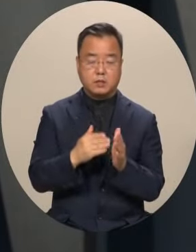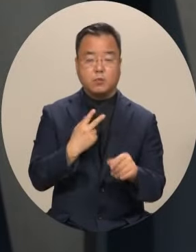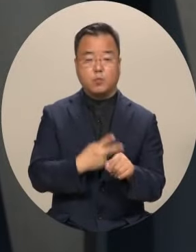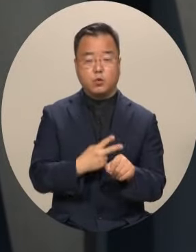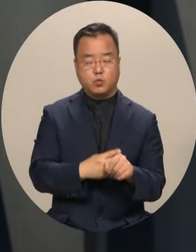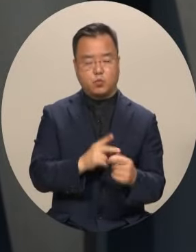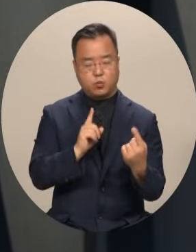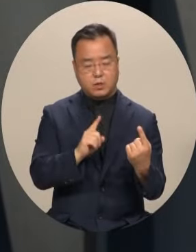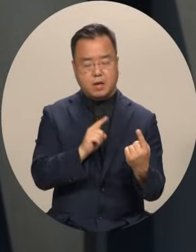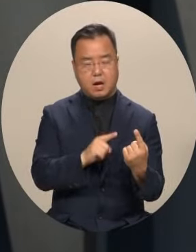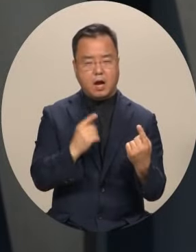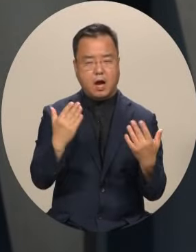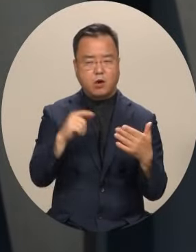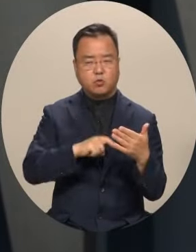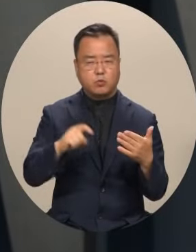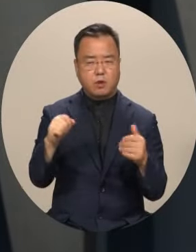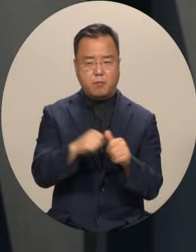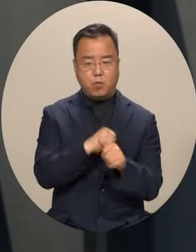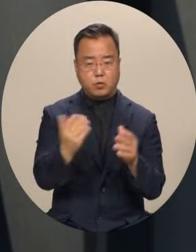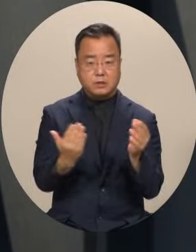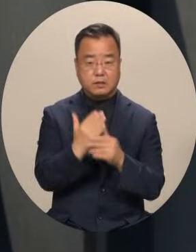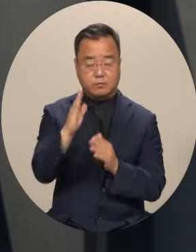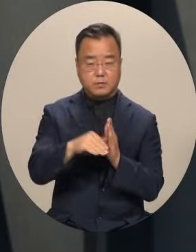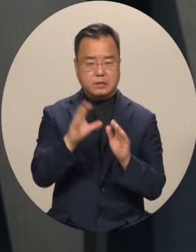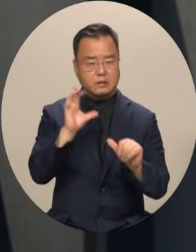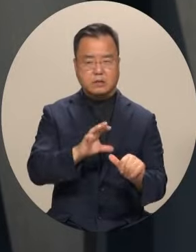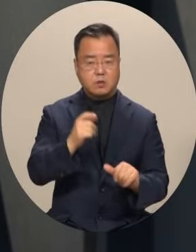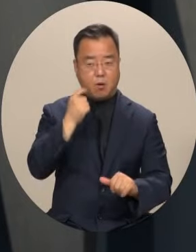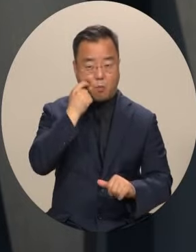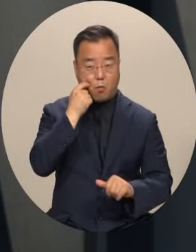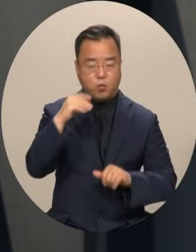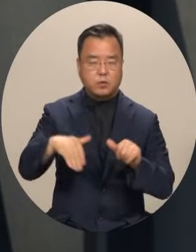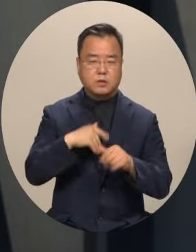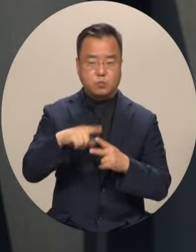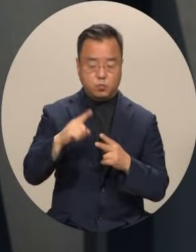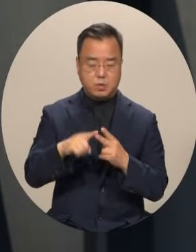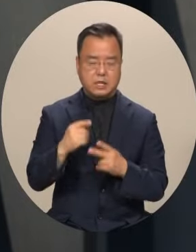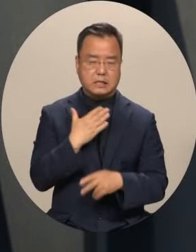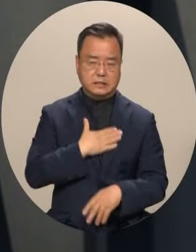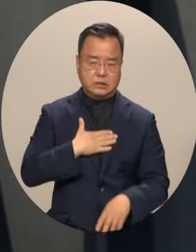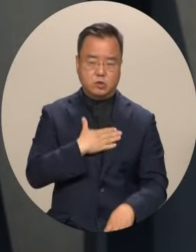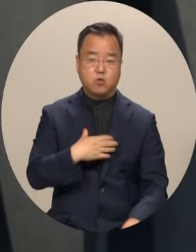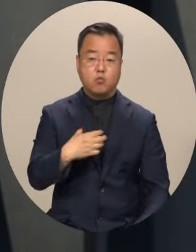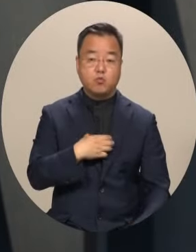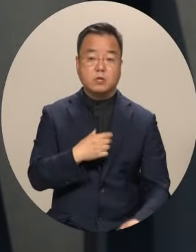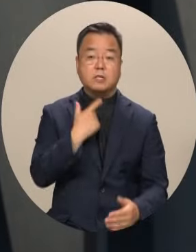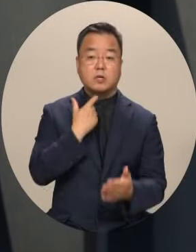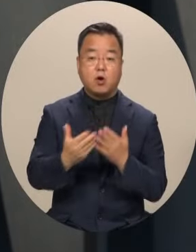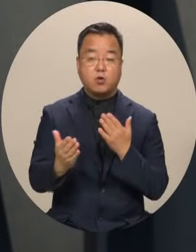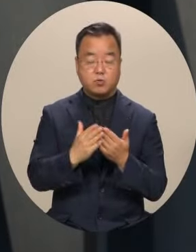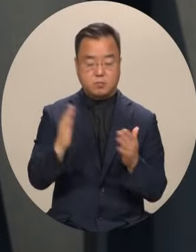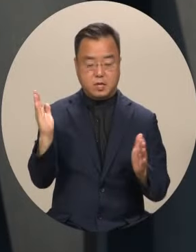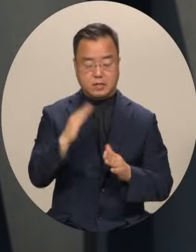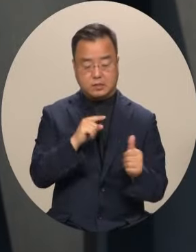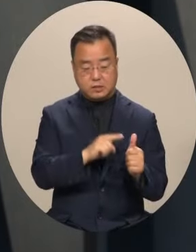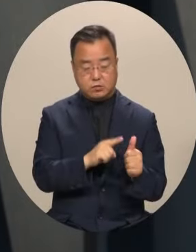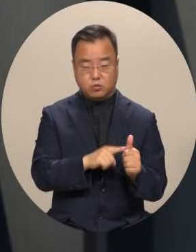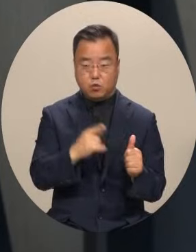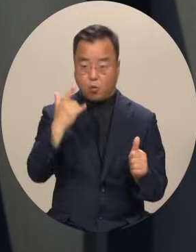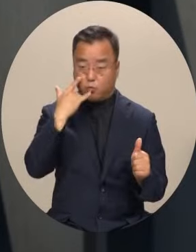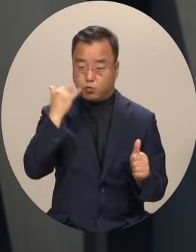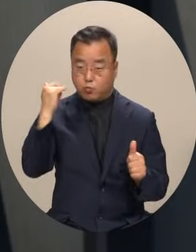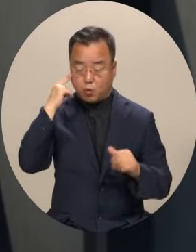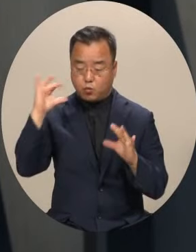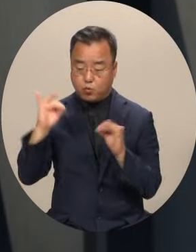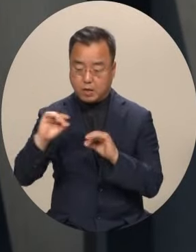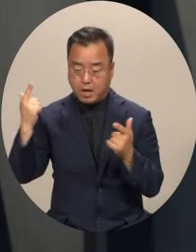교실내 폭력이 일어나도 제지할 수 없는 현실과 또 정서적 위기를 겪는 학생도 학부모에 동의가 없다면 개입할 수 없는